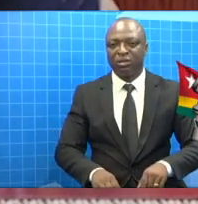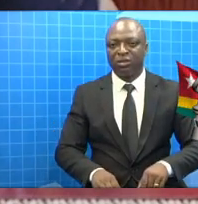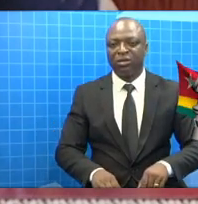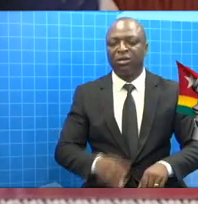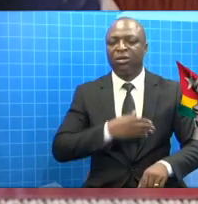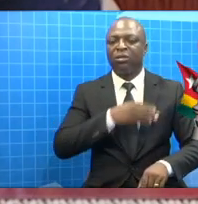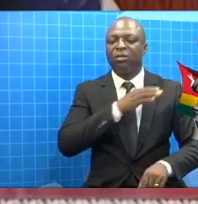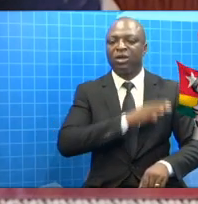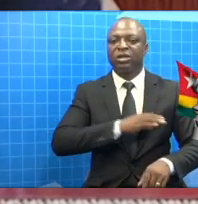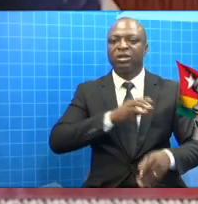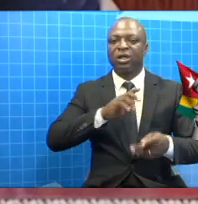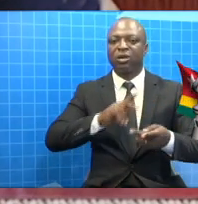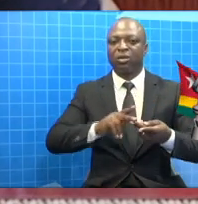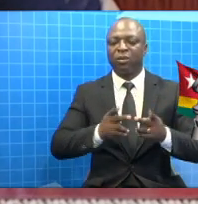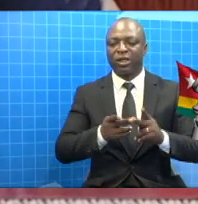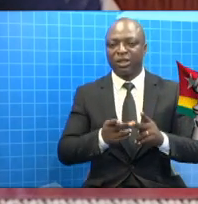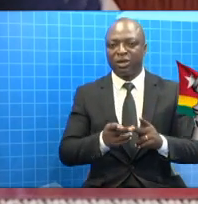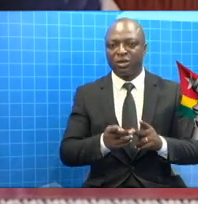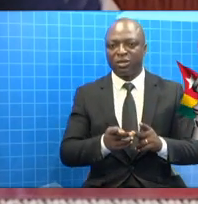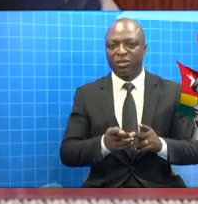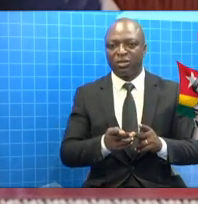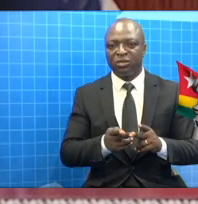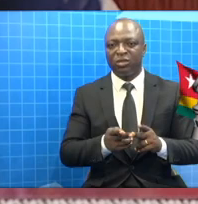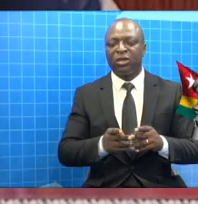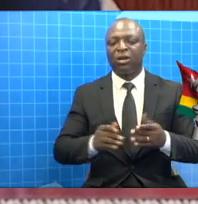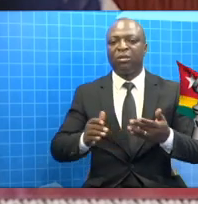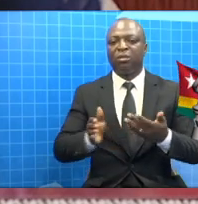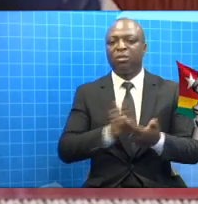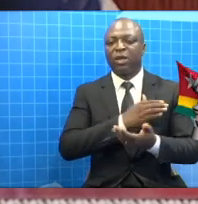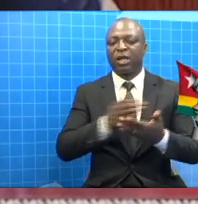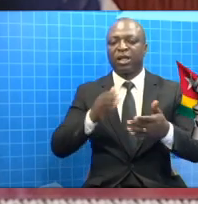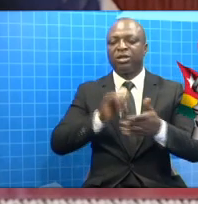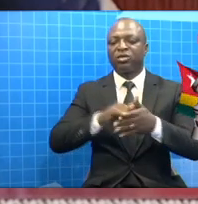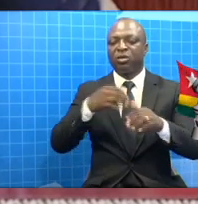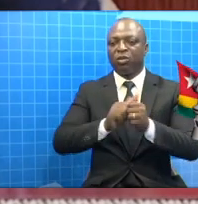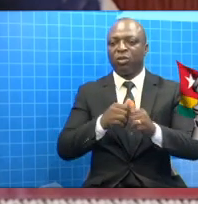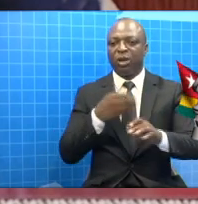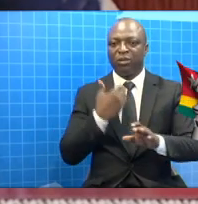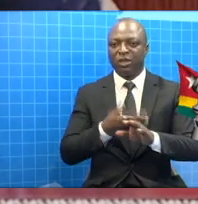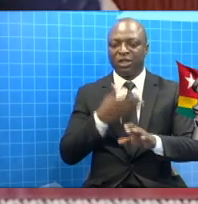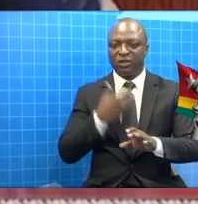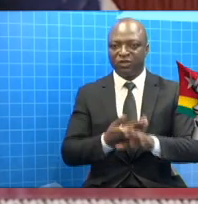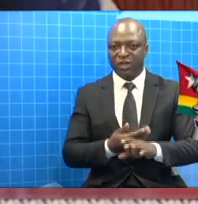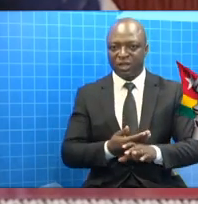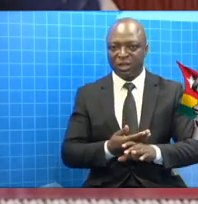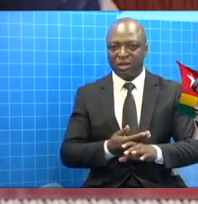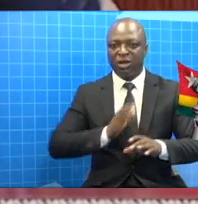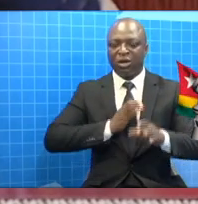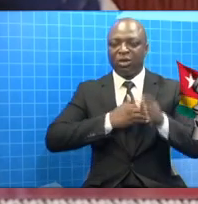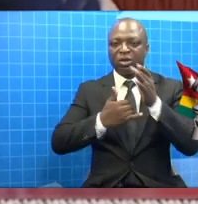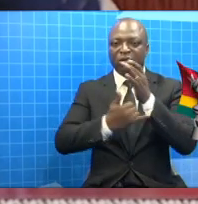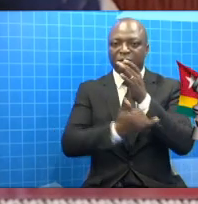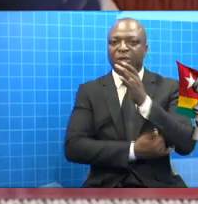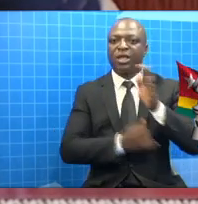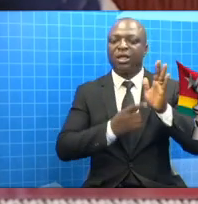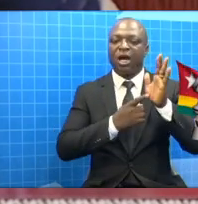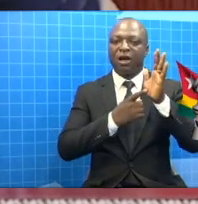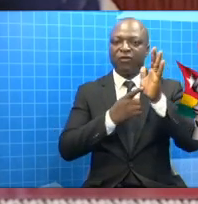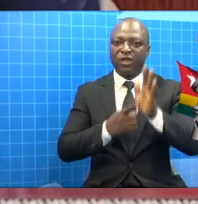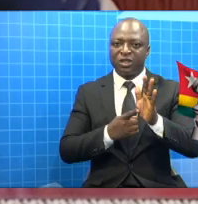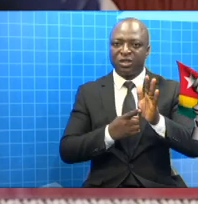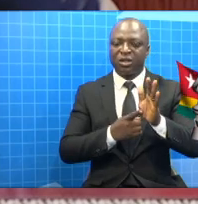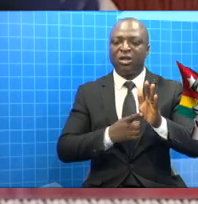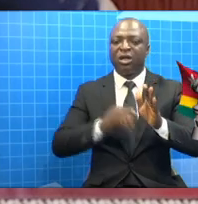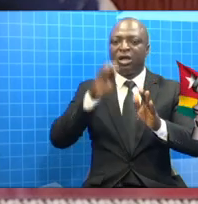Mes chers compatriotes, malgré la conjoncture difficile, notre pays affiche un taux